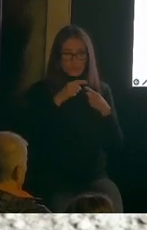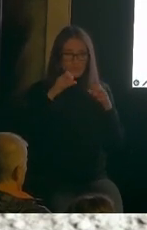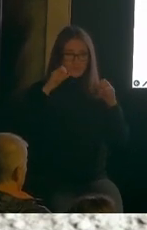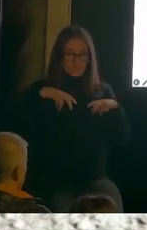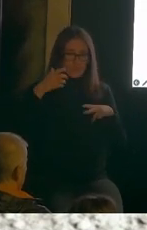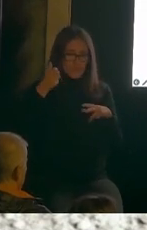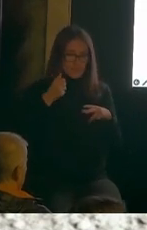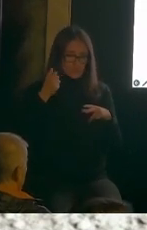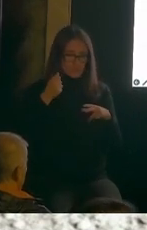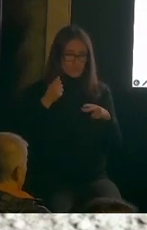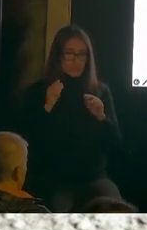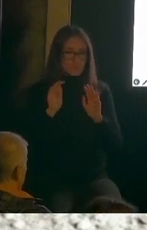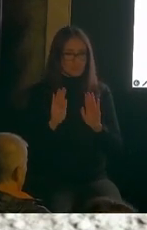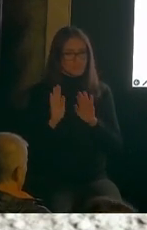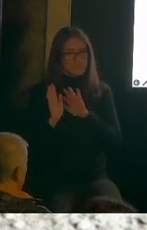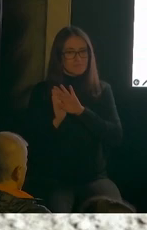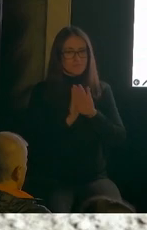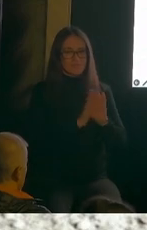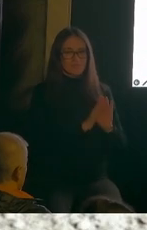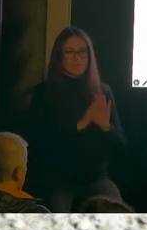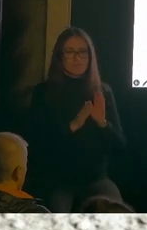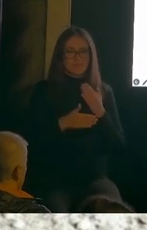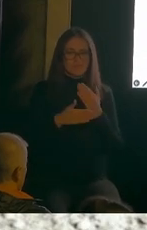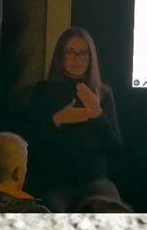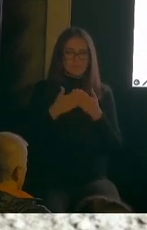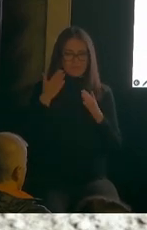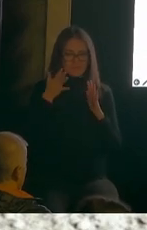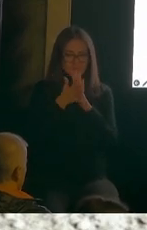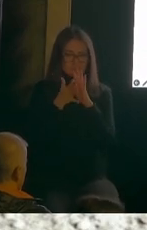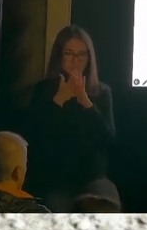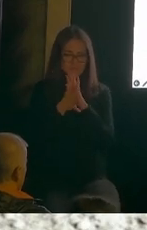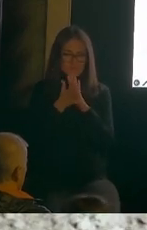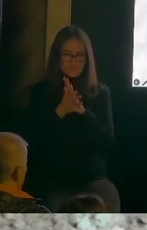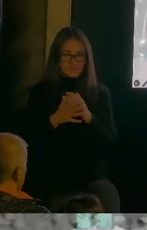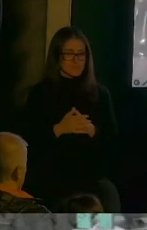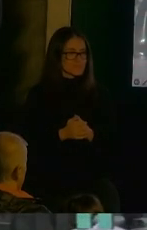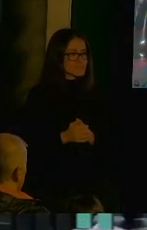no m'enrotllo més i anem a començar amb el pa de pessic.